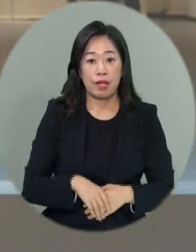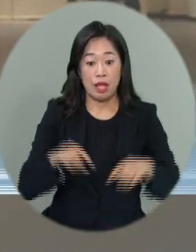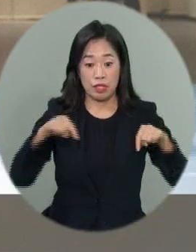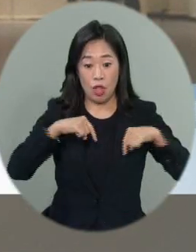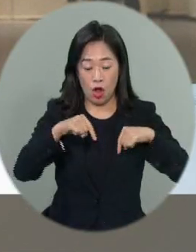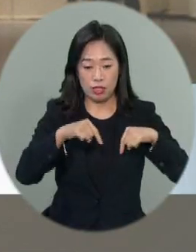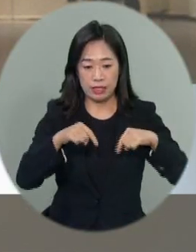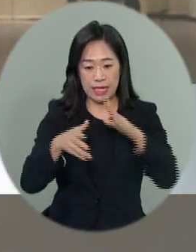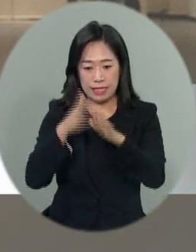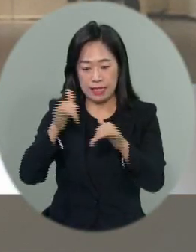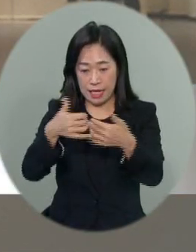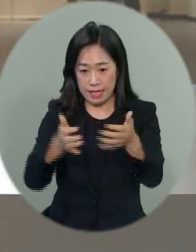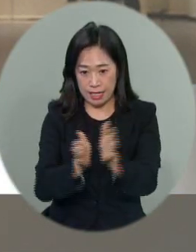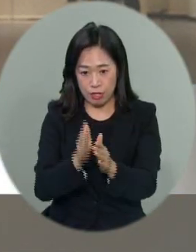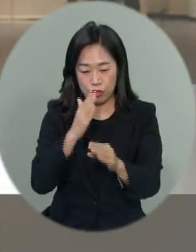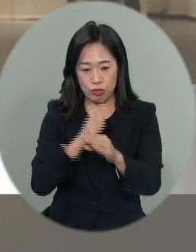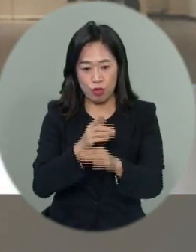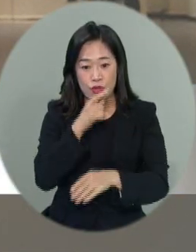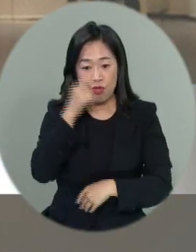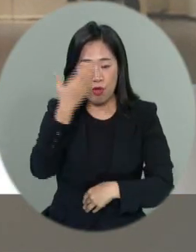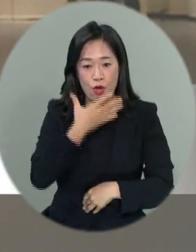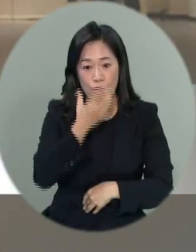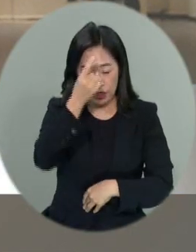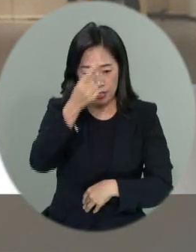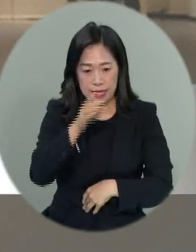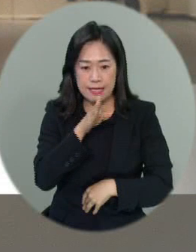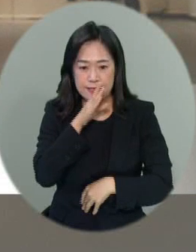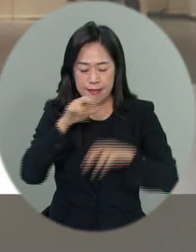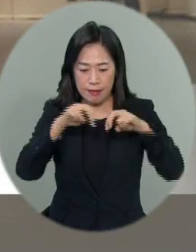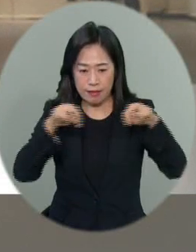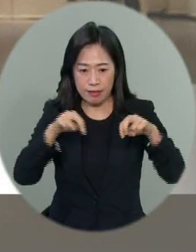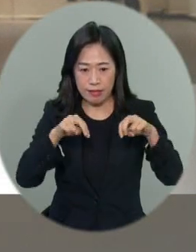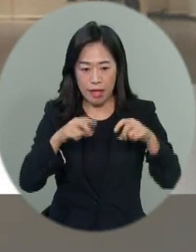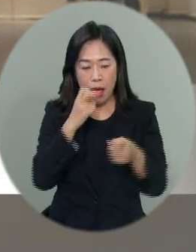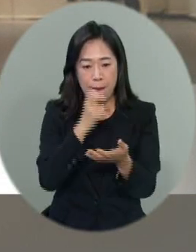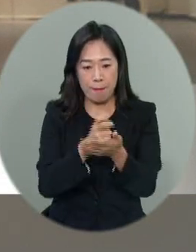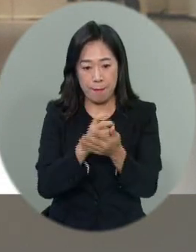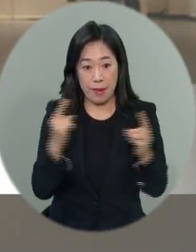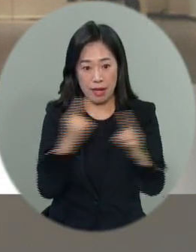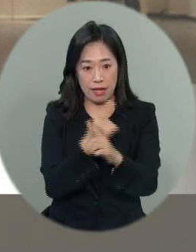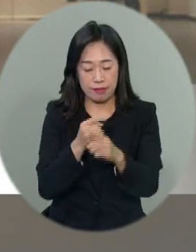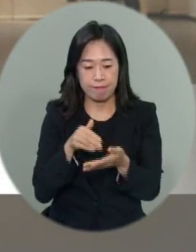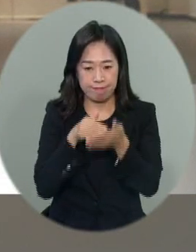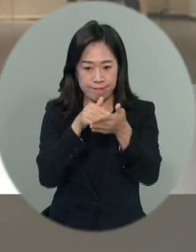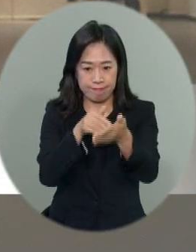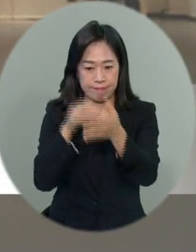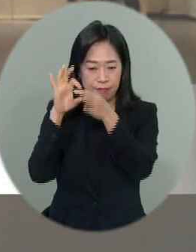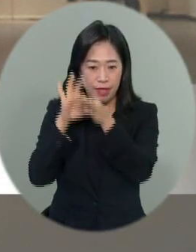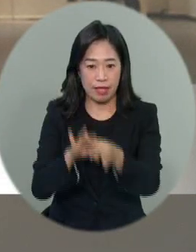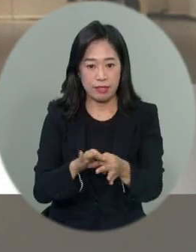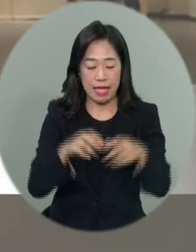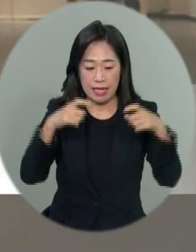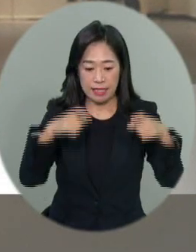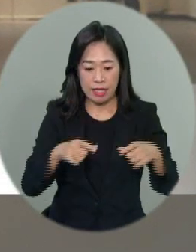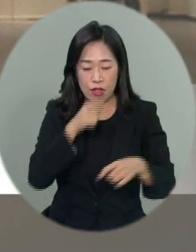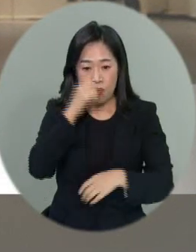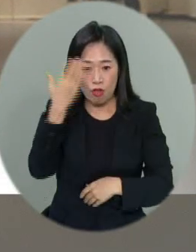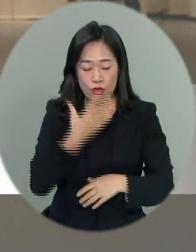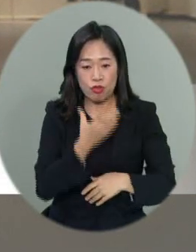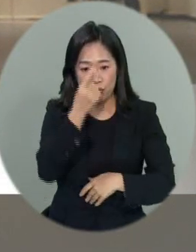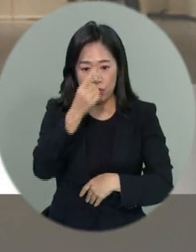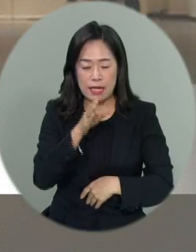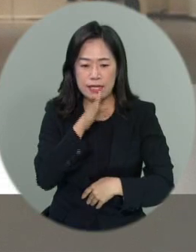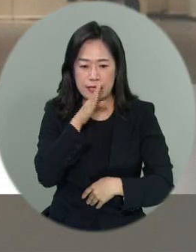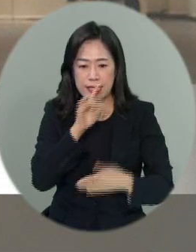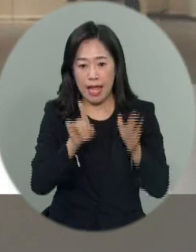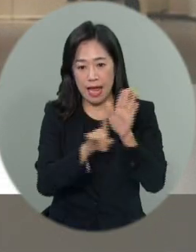정치권과 시민단체를 중심으로 여순 사건 진실규명을 위한 제도 개선 요구가 이어지고 있는데요. 지역에서는 여순 사건의 실상을